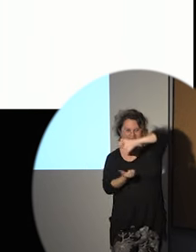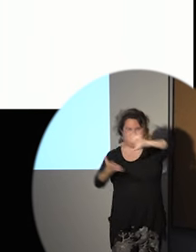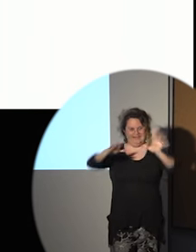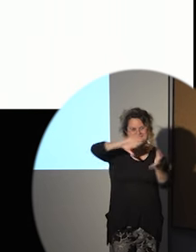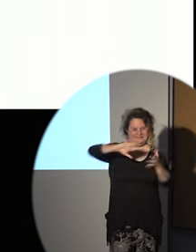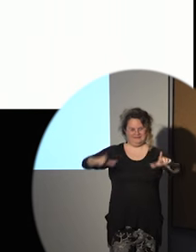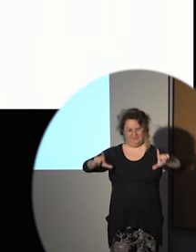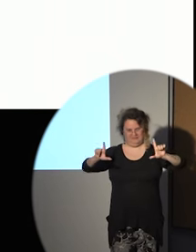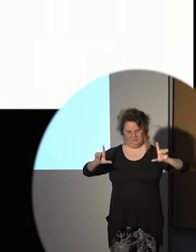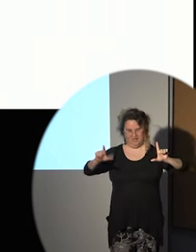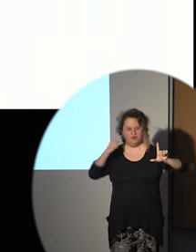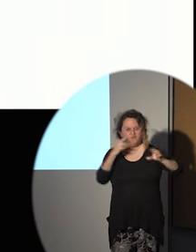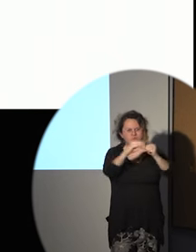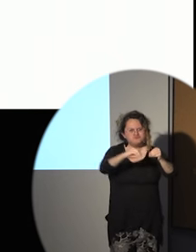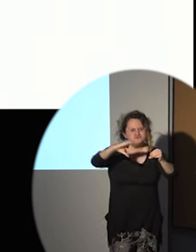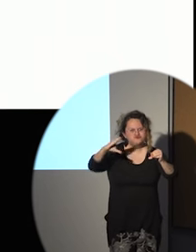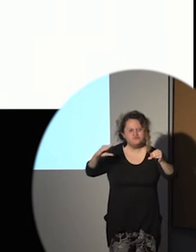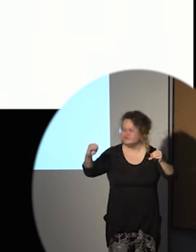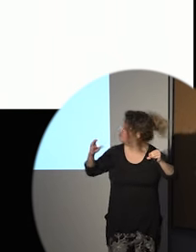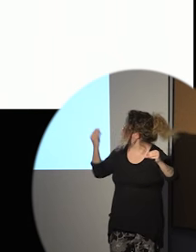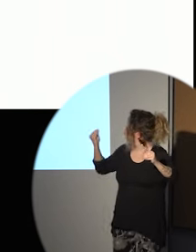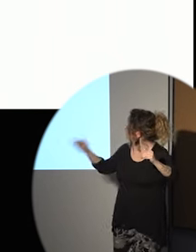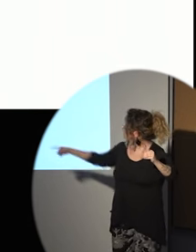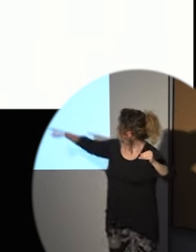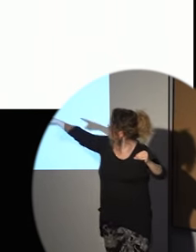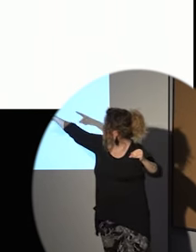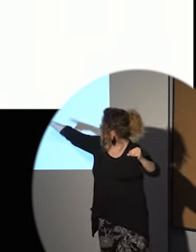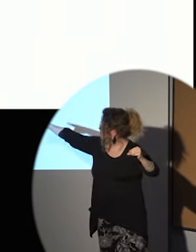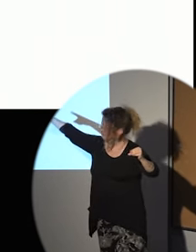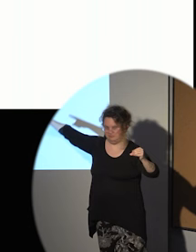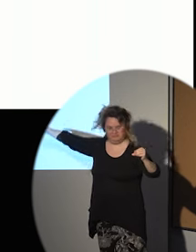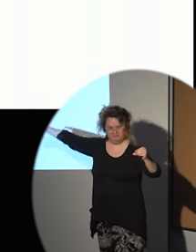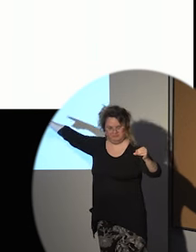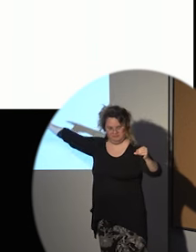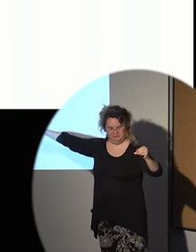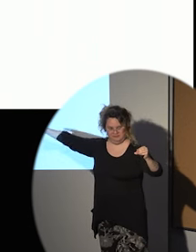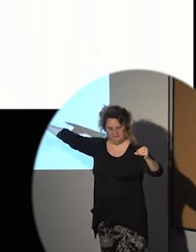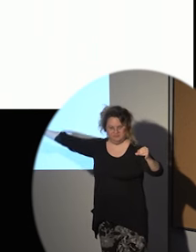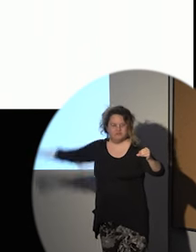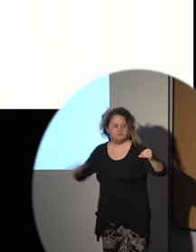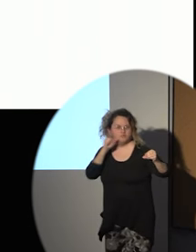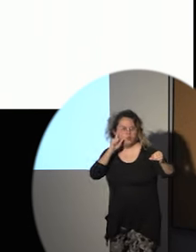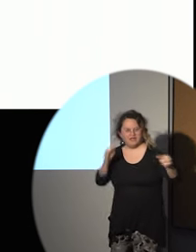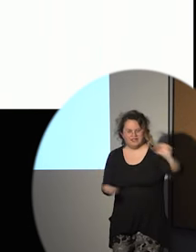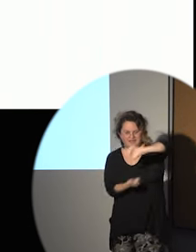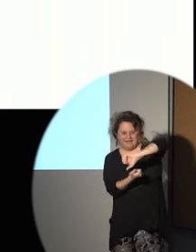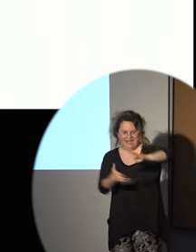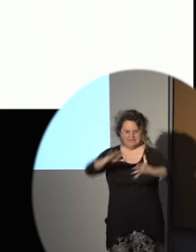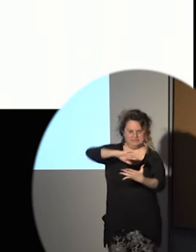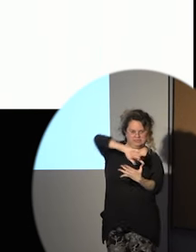une gigantesque barre que vous voyez ici. Notre galaxie a plusieurs bras, des bras spiraux.